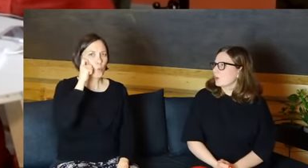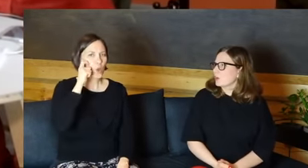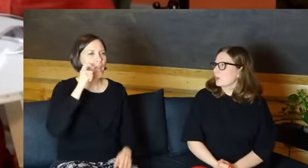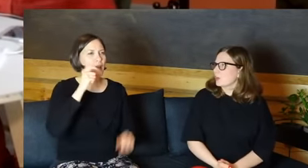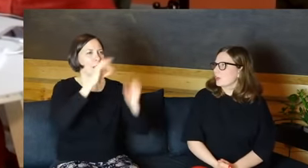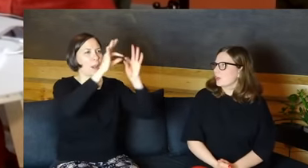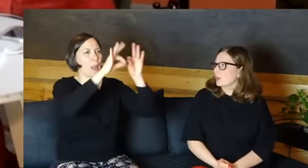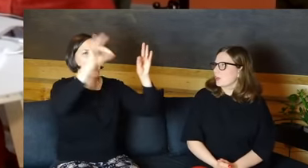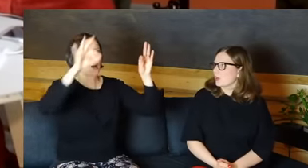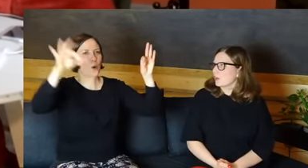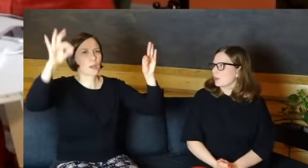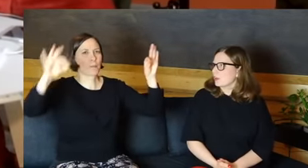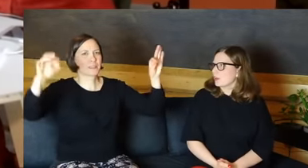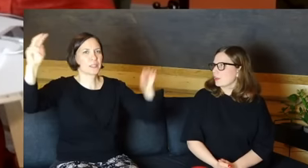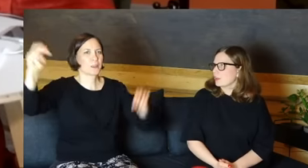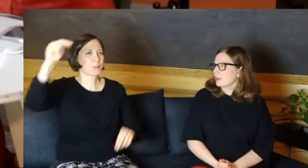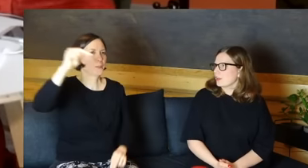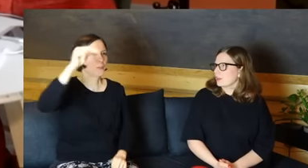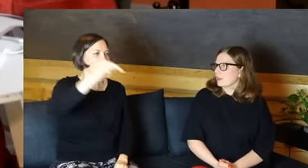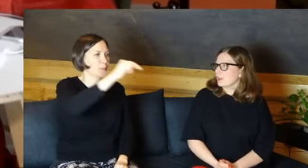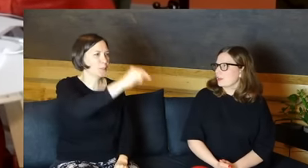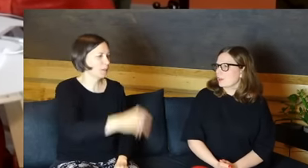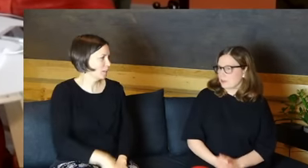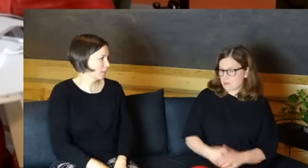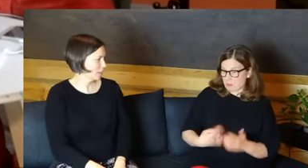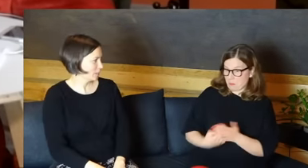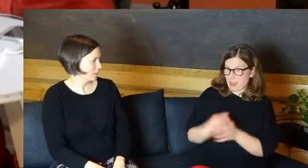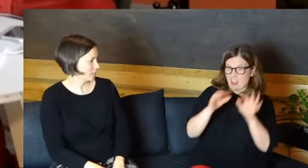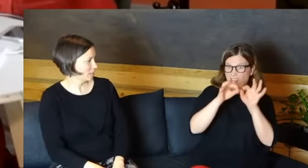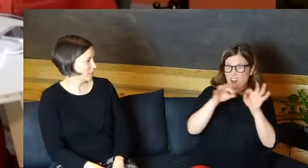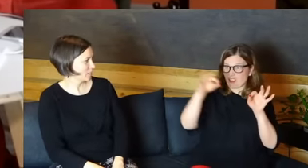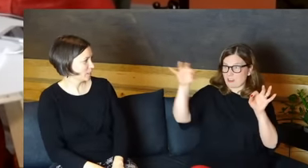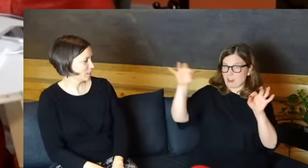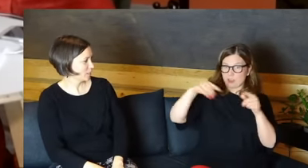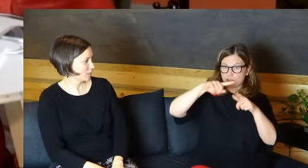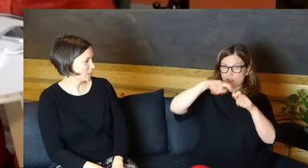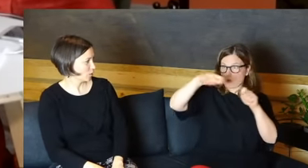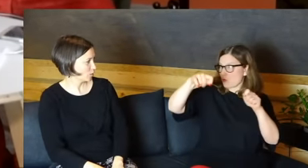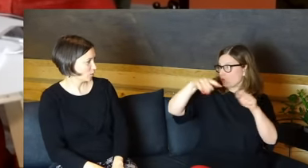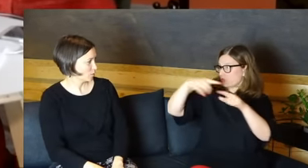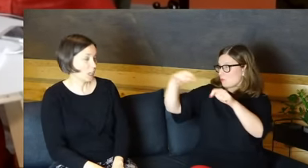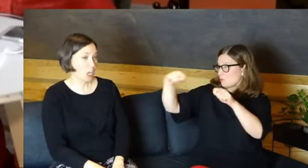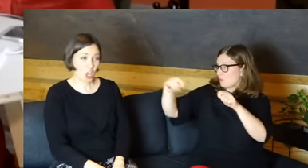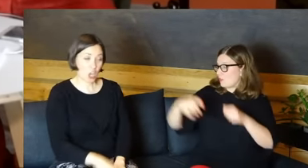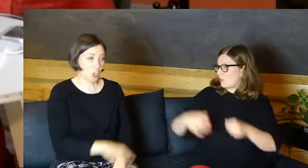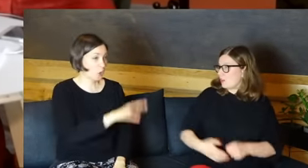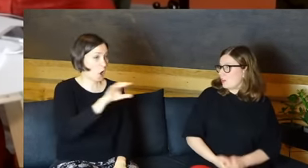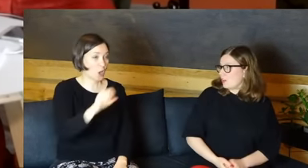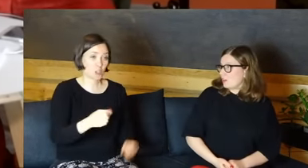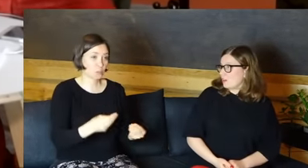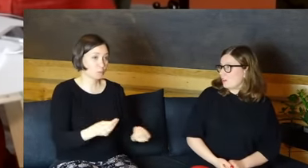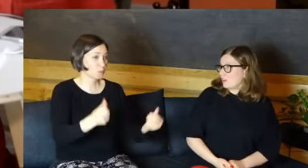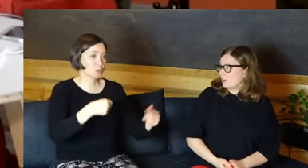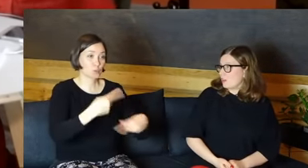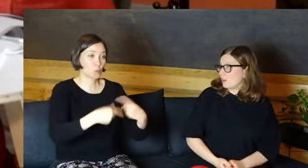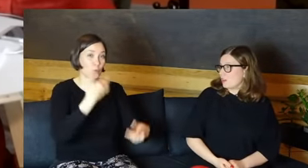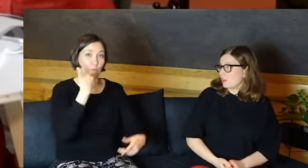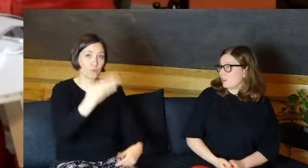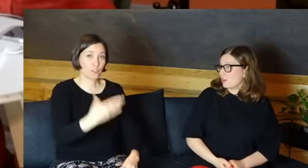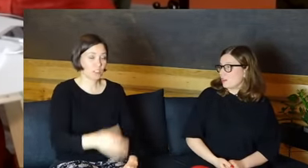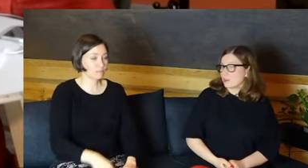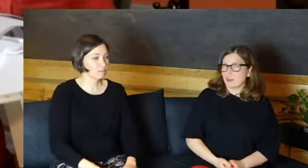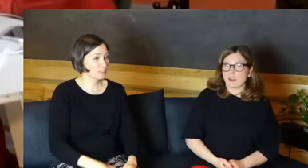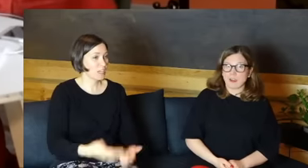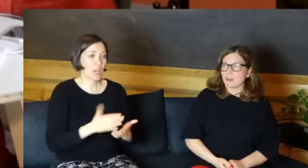kertaa. Menikö solomuun lankaan? Ei, kyllä. Kaikki toimii oikein moitteettomasti, että tuota, ei